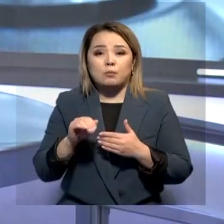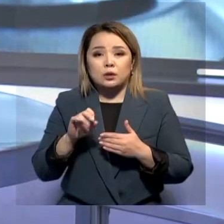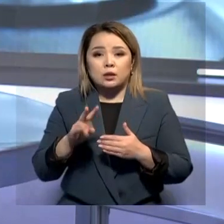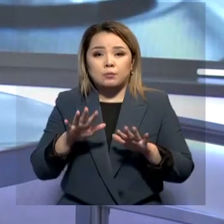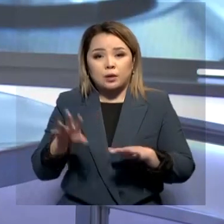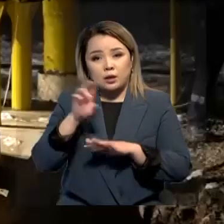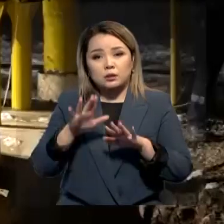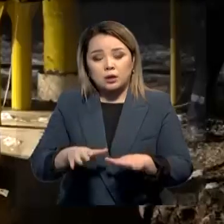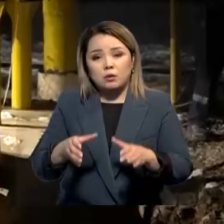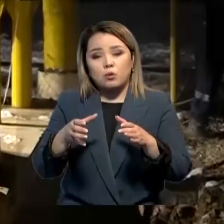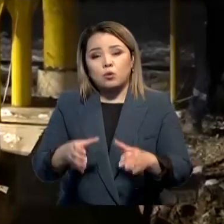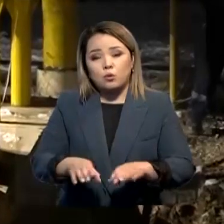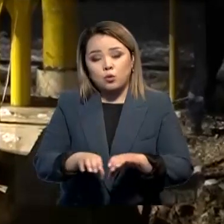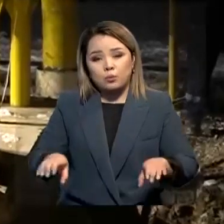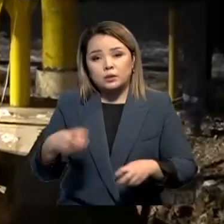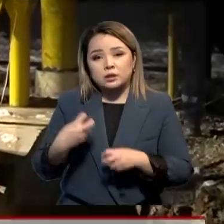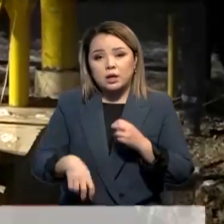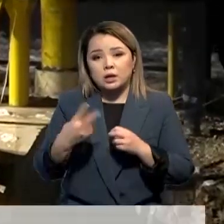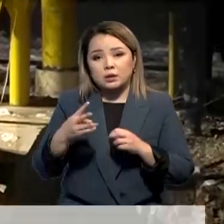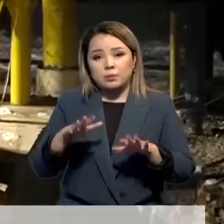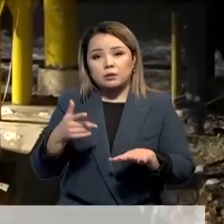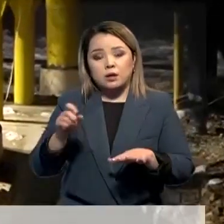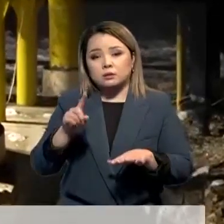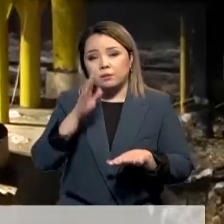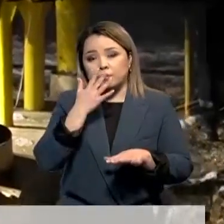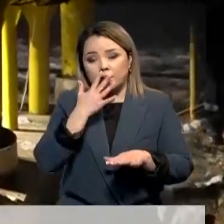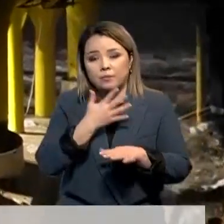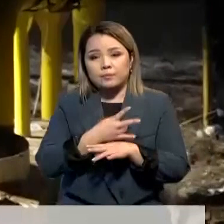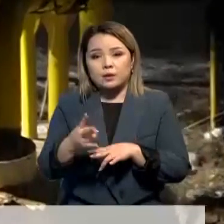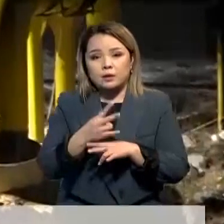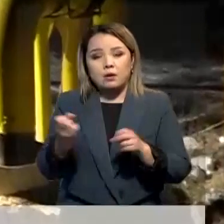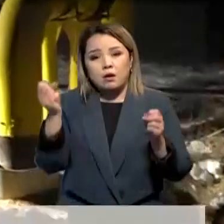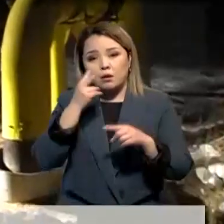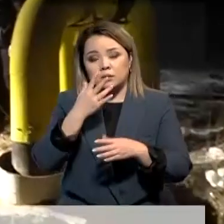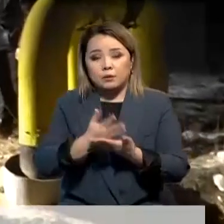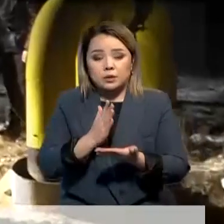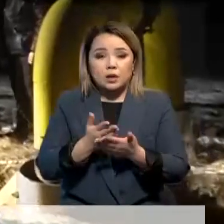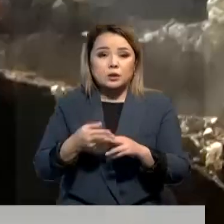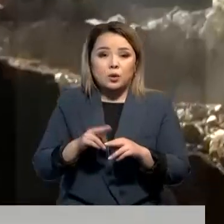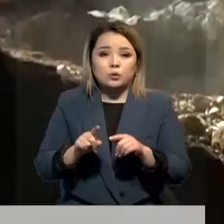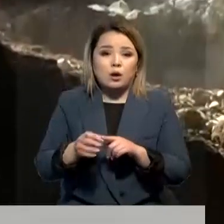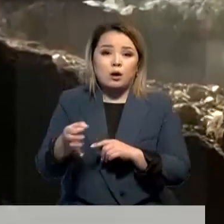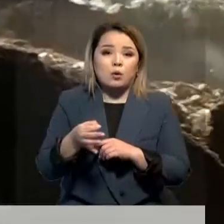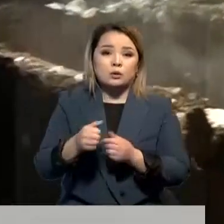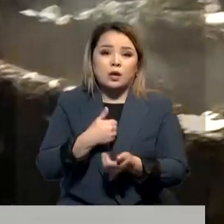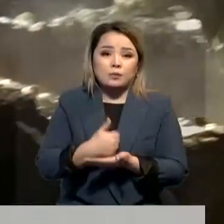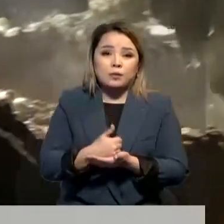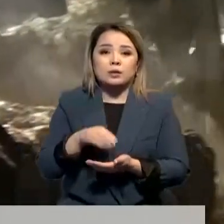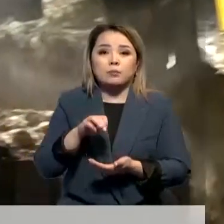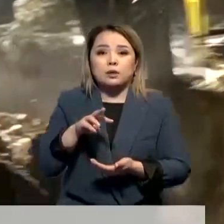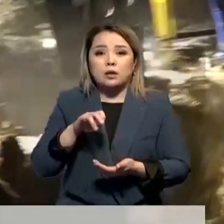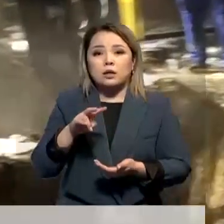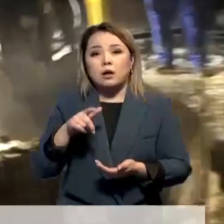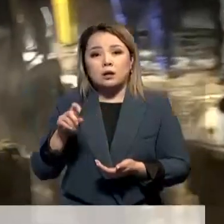мекені маңында құбыр тесіліп, екі жерден табиғи газдың сыртқа шығып жатқаны анықталған болатын. Аудан әкімдігі мен Темірлан